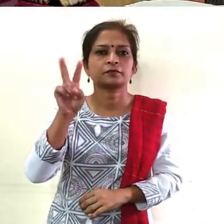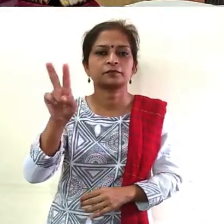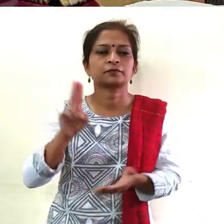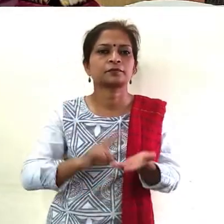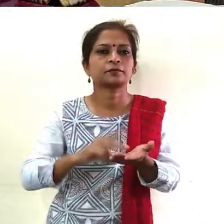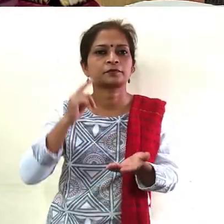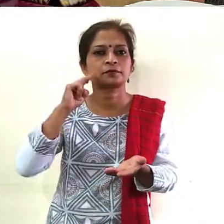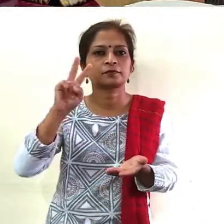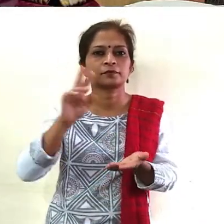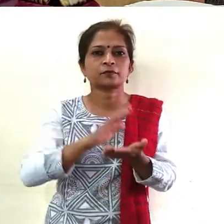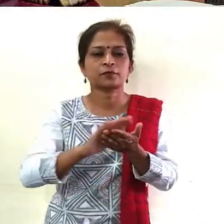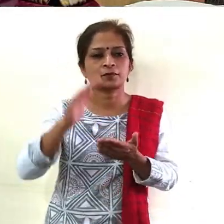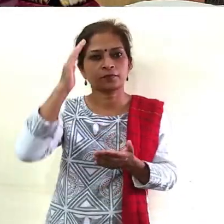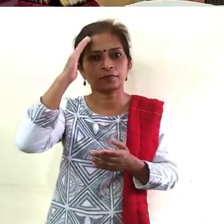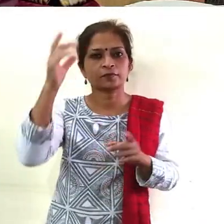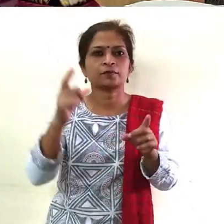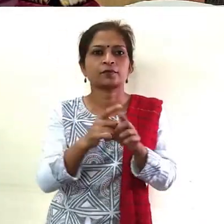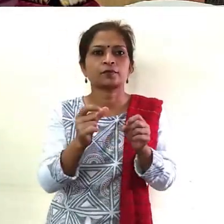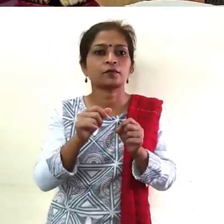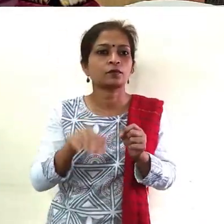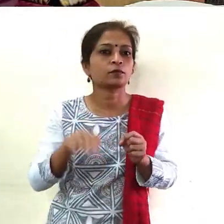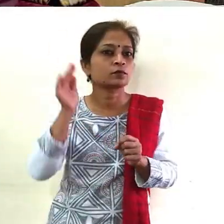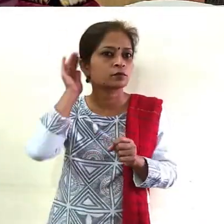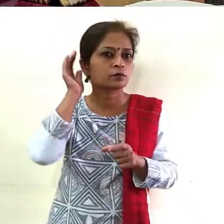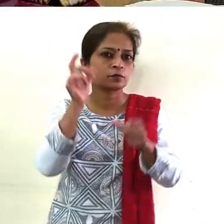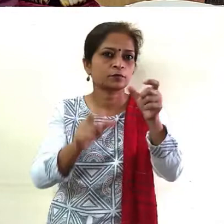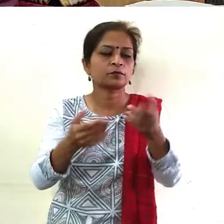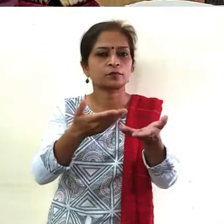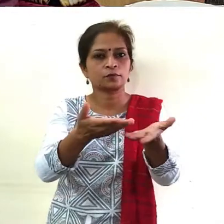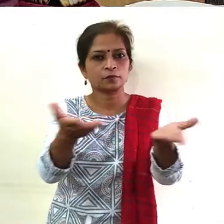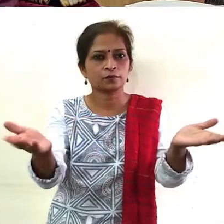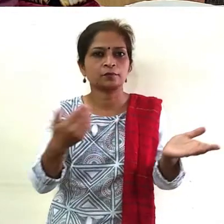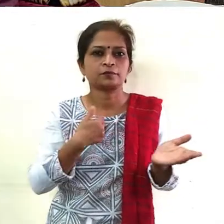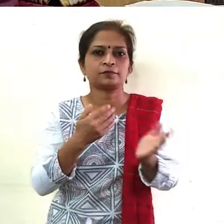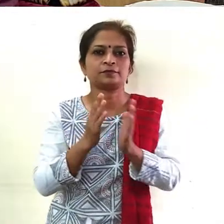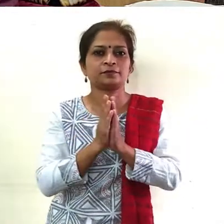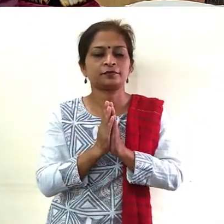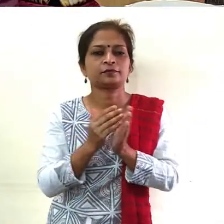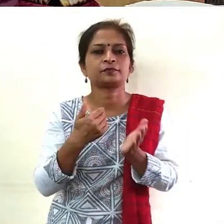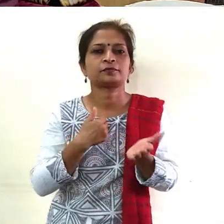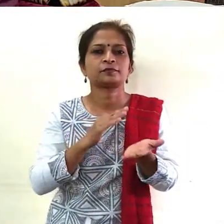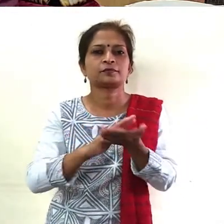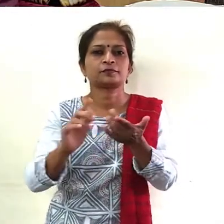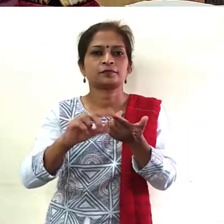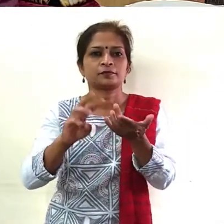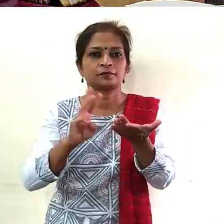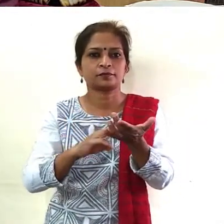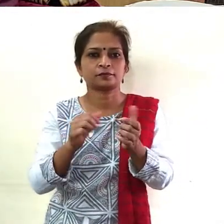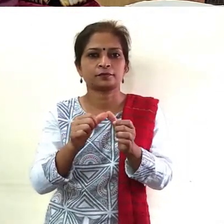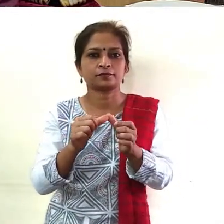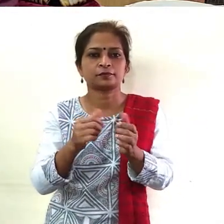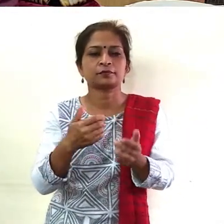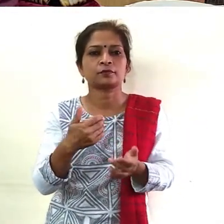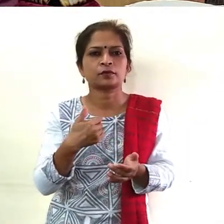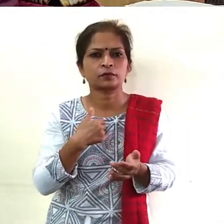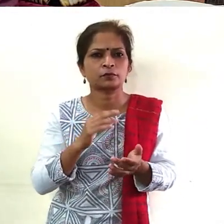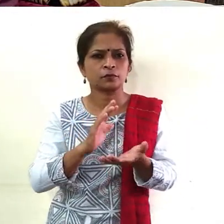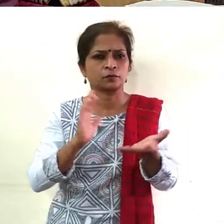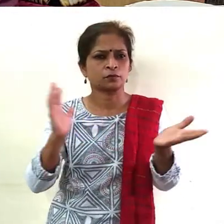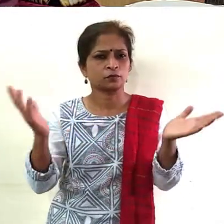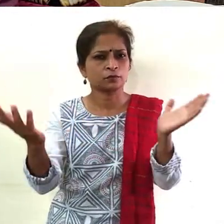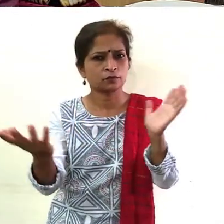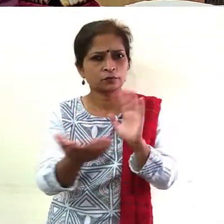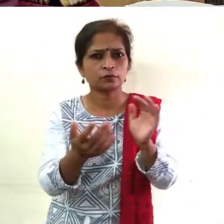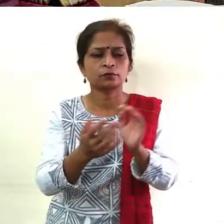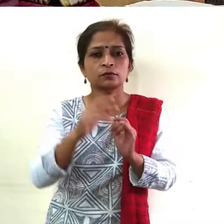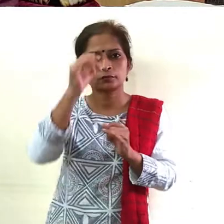91.2 NIVH हेलोदून को सुनने वाले सभी श्रोताओं को मेरा प्यार भरा नमस्कार। मैं हूं हिमा। दोस्तों, संपूर्ण विश्व